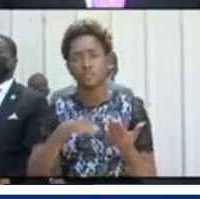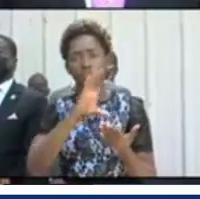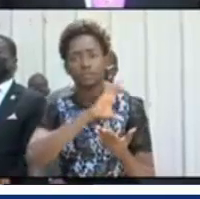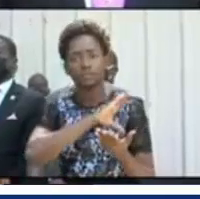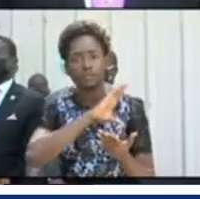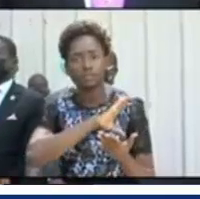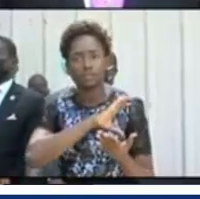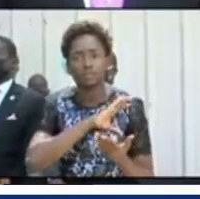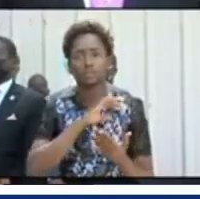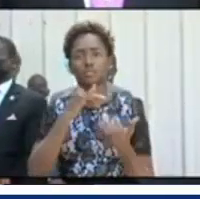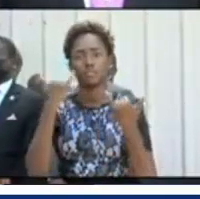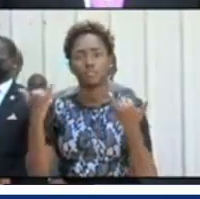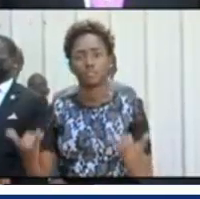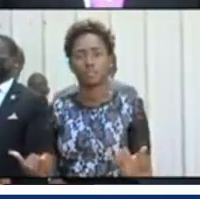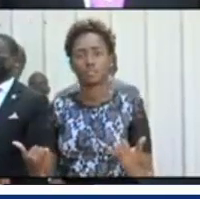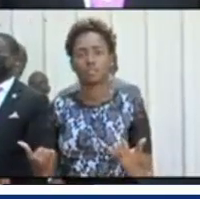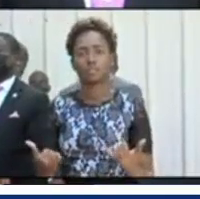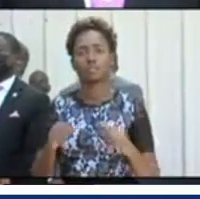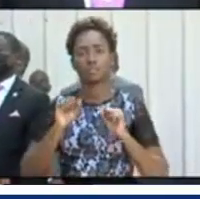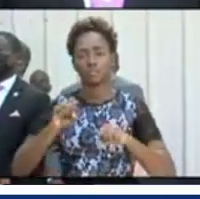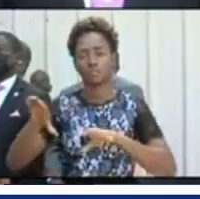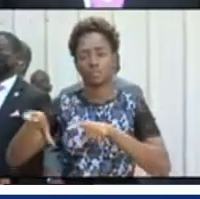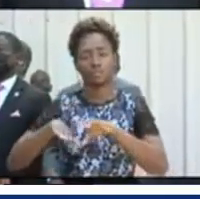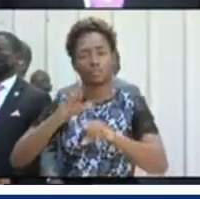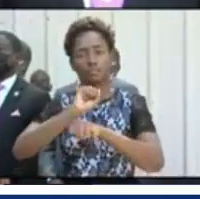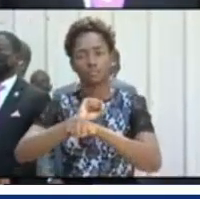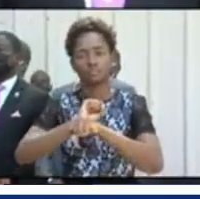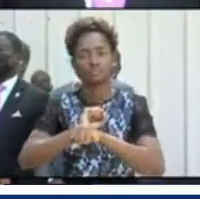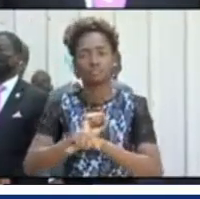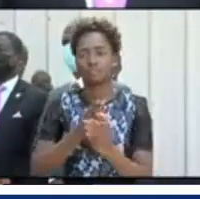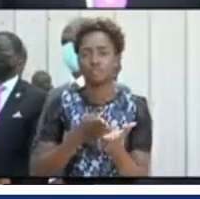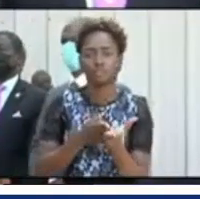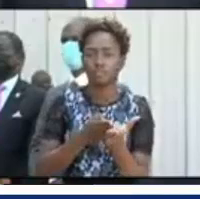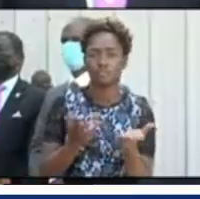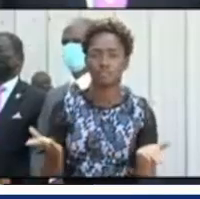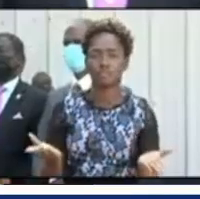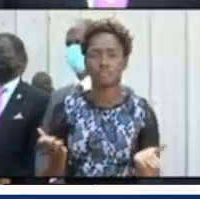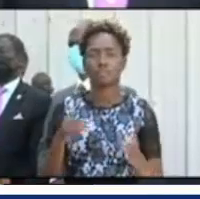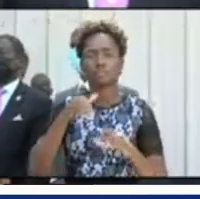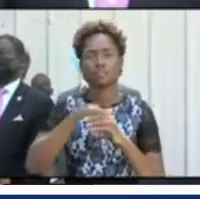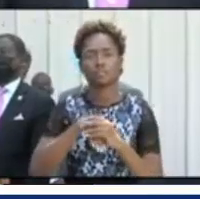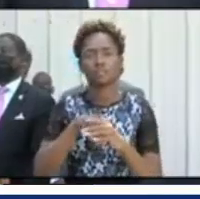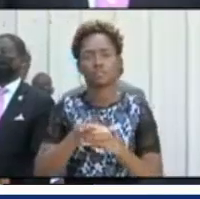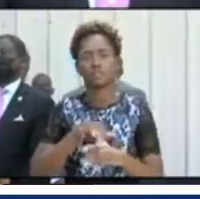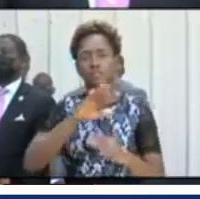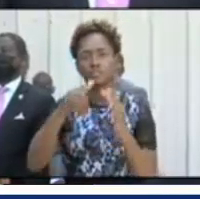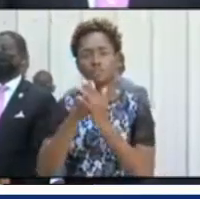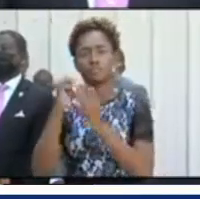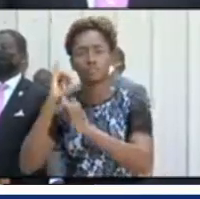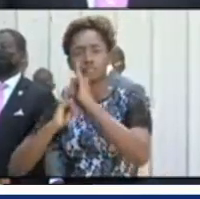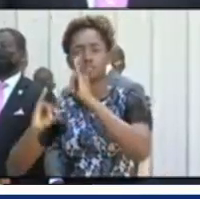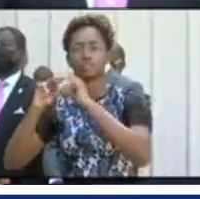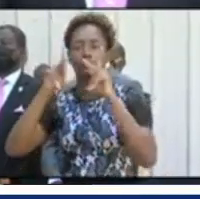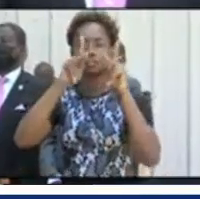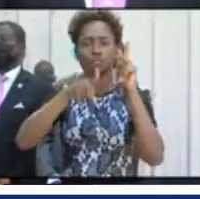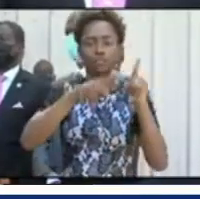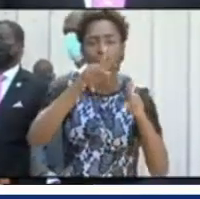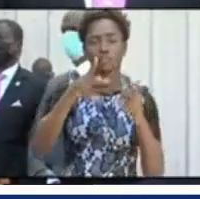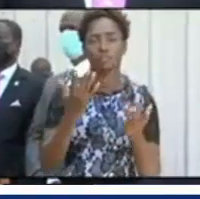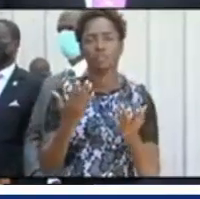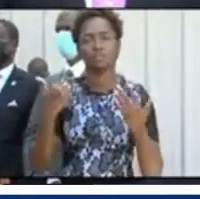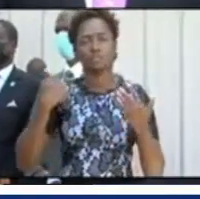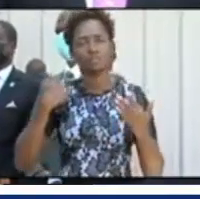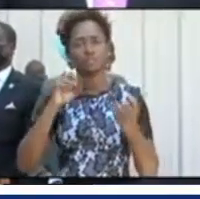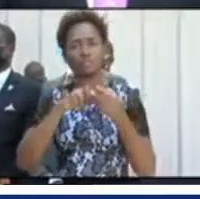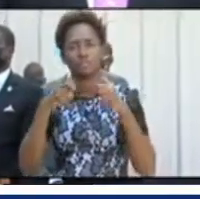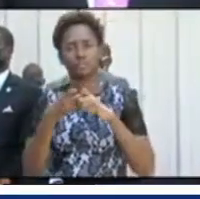là jodia les gars fait travail comme ça doit ça veut dire dans toute institution publique comme privée il y a un